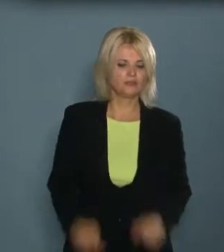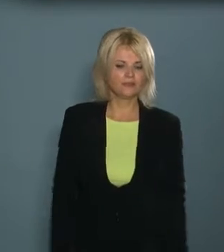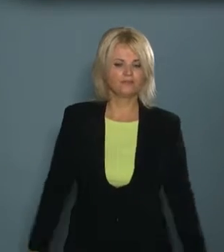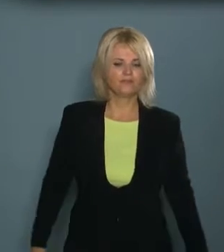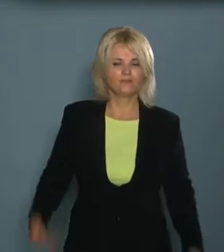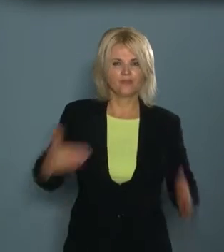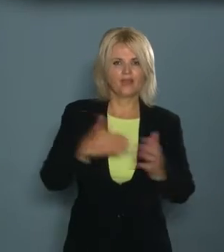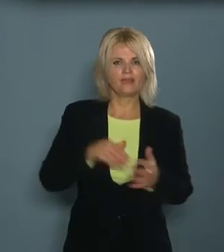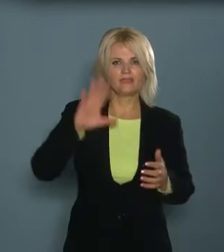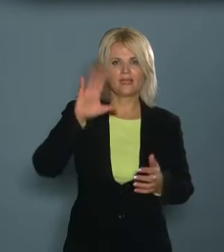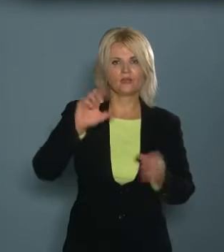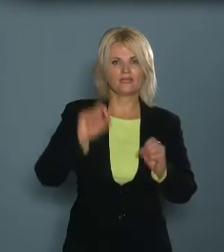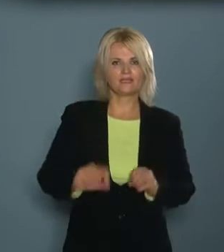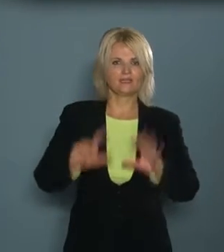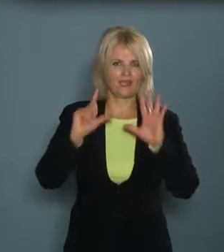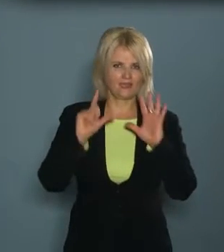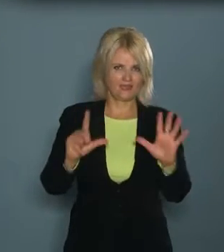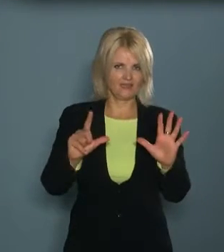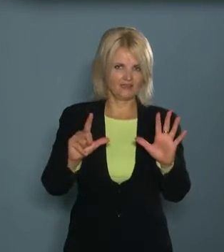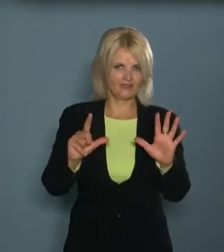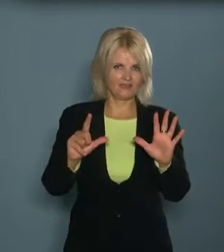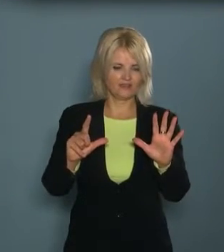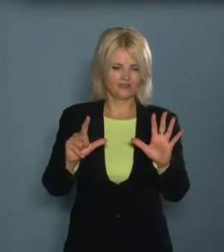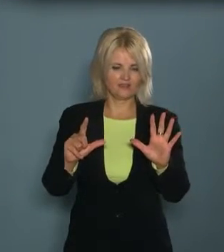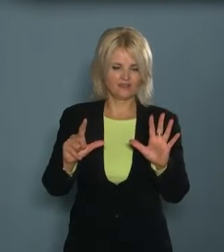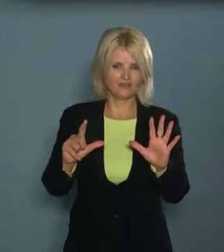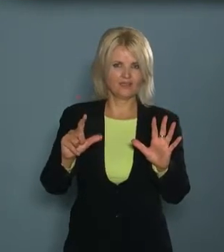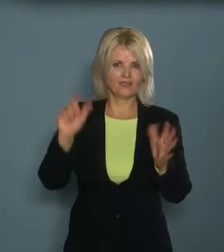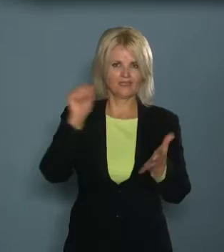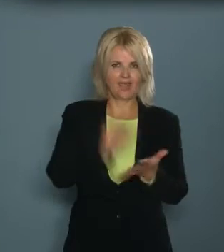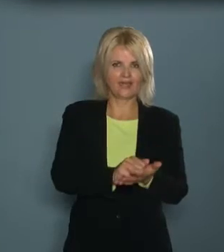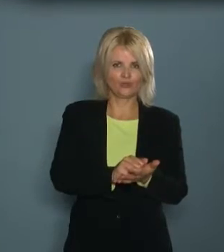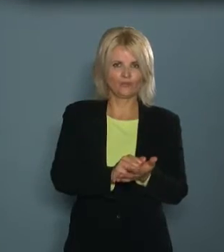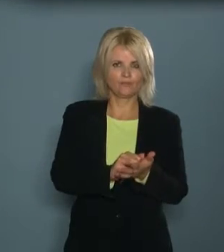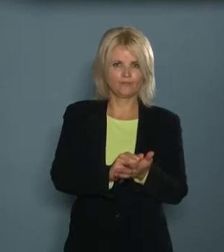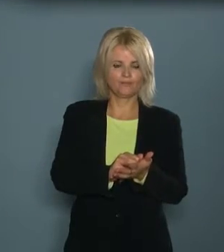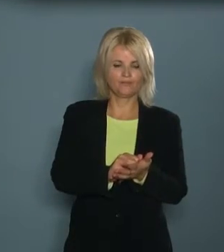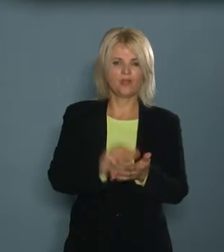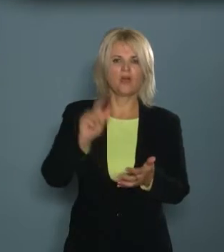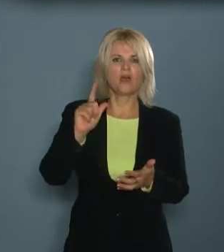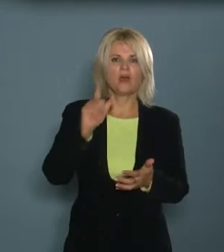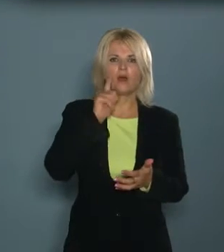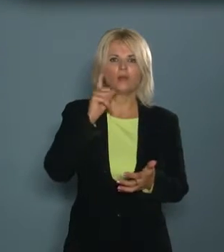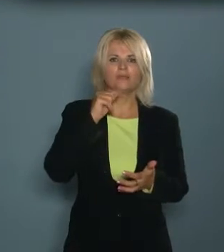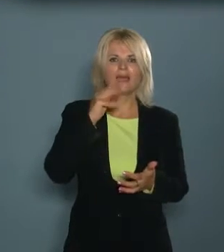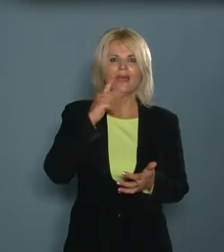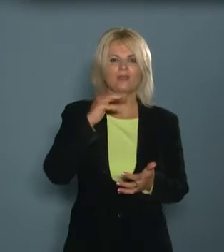Tehát 1517 az a dátum, amikor Luther